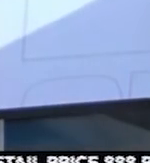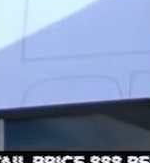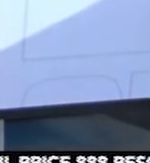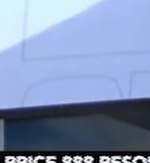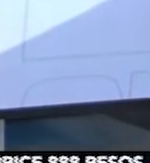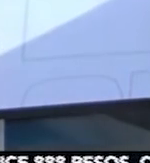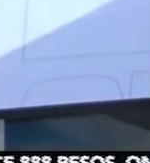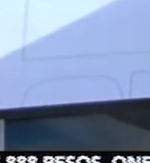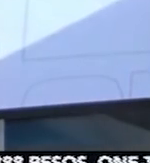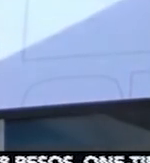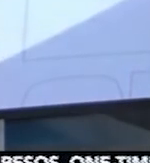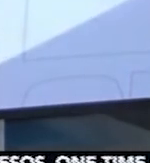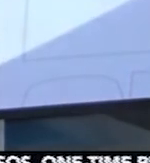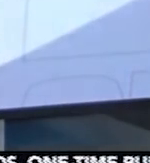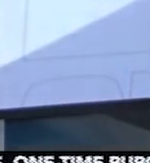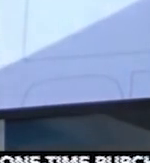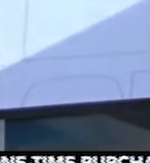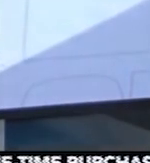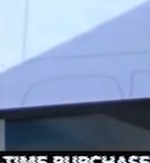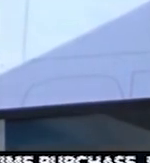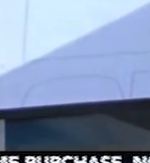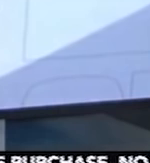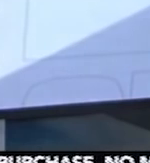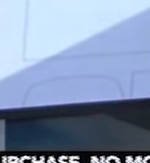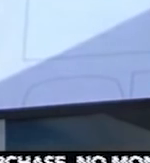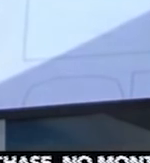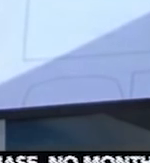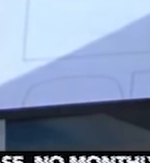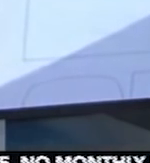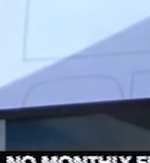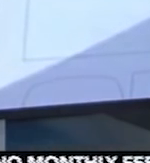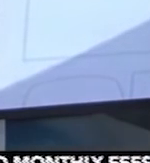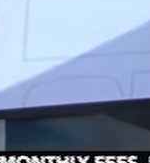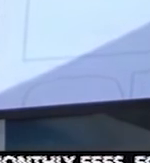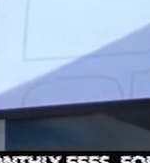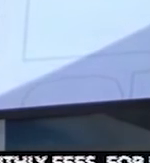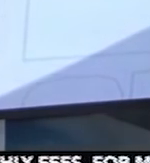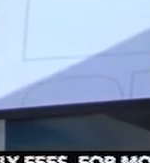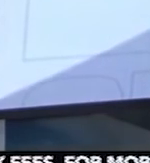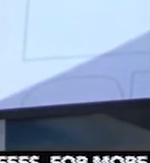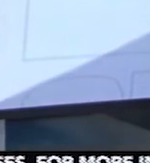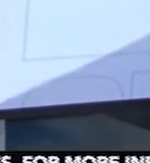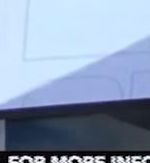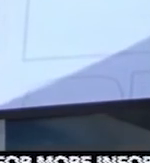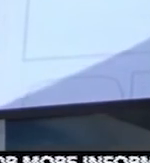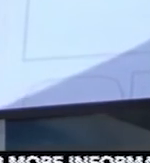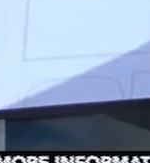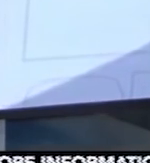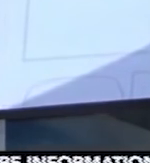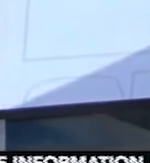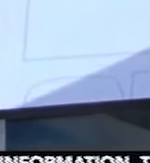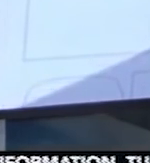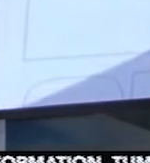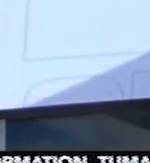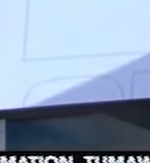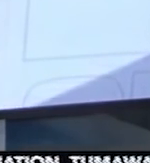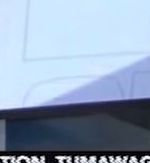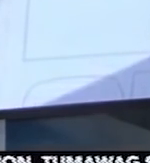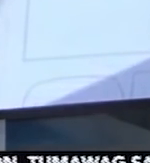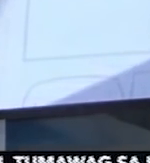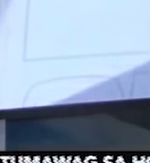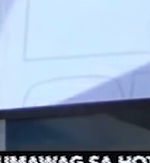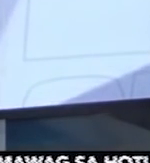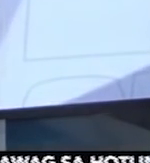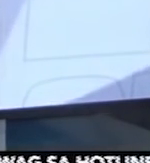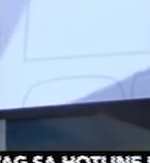Unbank kung ano mangyayari sa mga nakabinding kaso sa COMELEC matapos magretiro ang tatlong opisyal nito kahapon. Kabilang sa pagdedesisyonan, ang